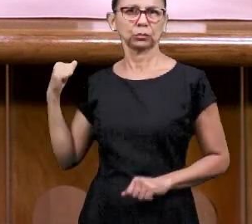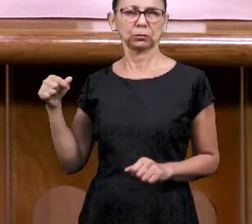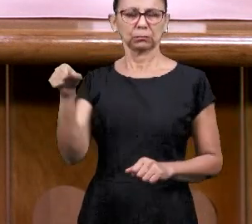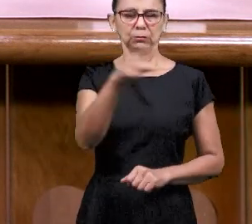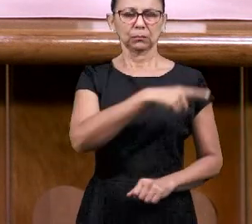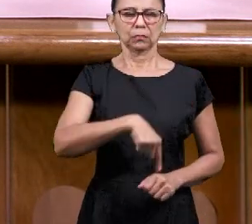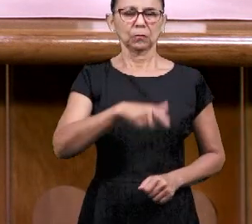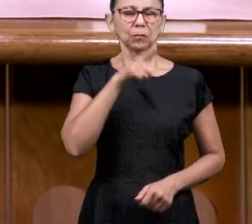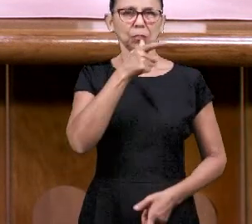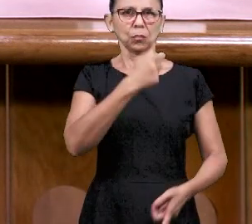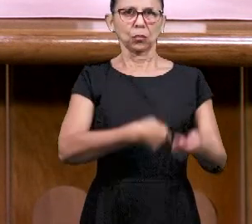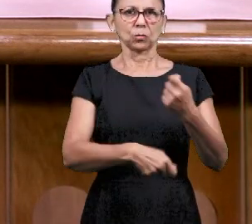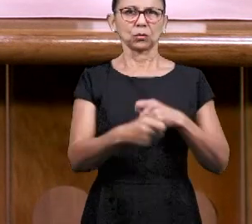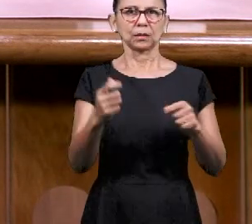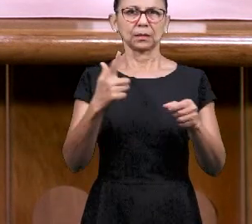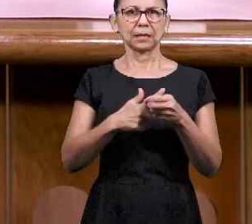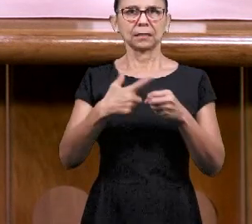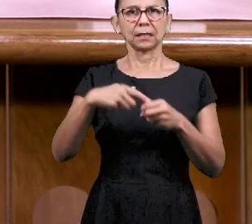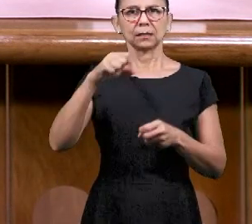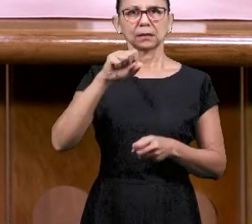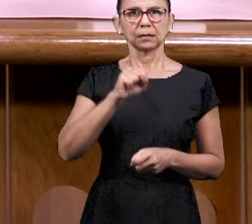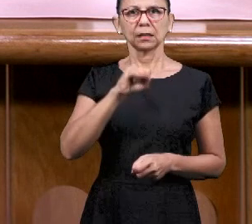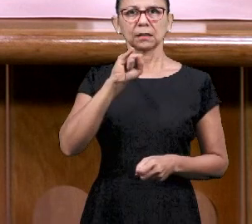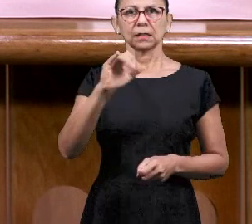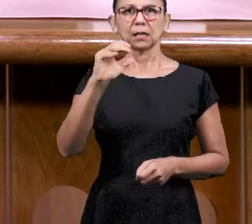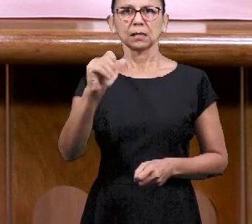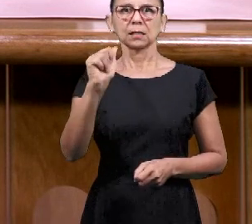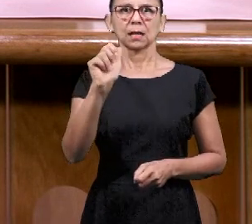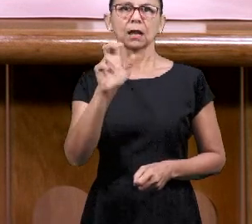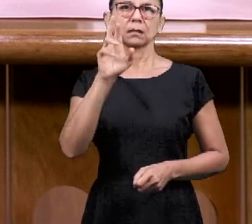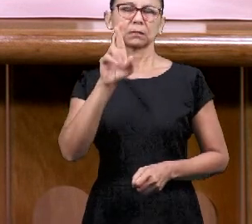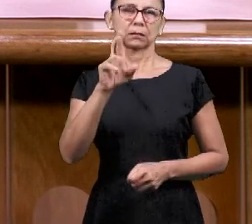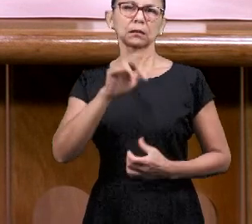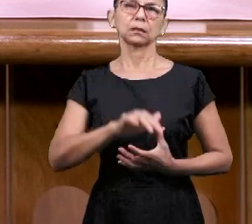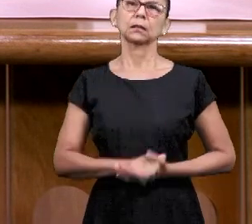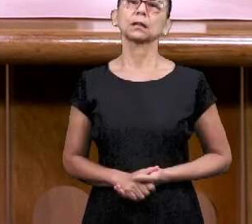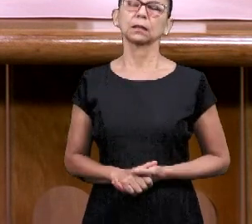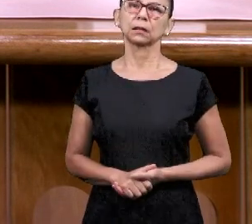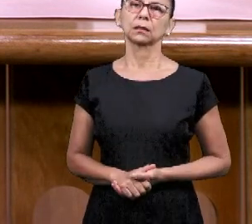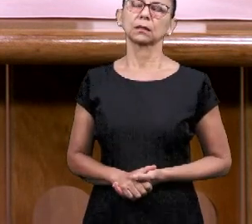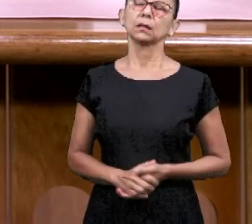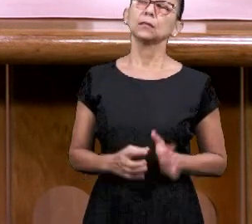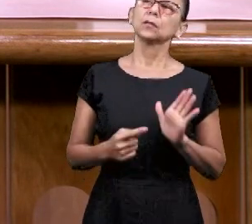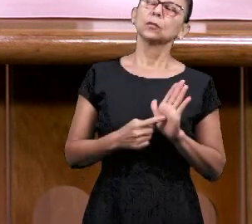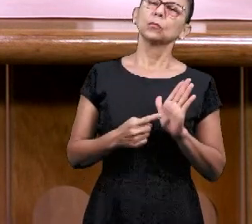d'un endroit où, afin de trouver l'eau, il devrait être très profond,